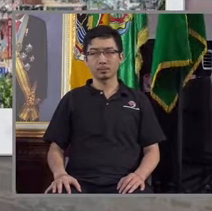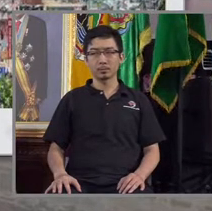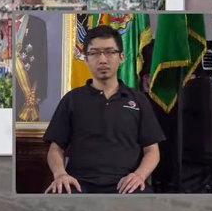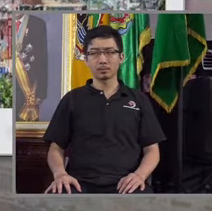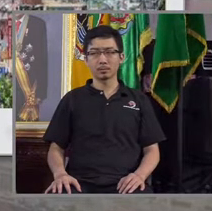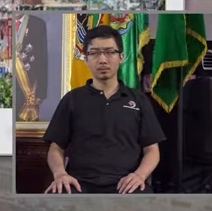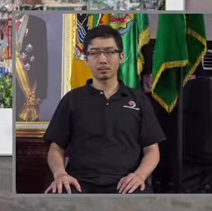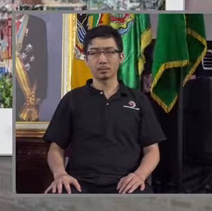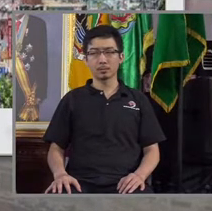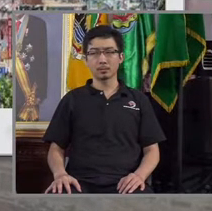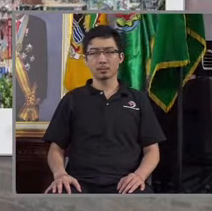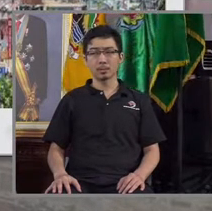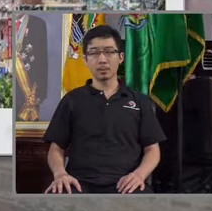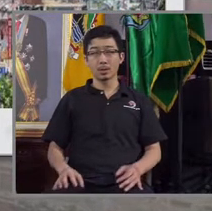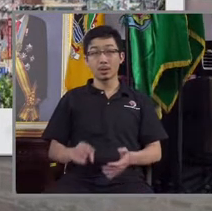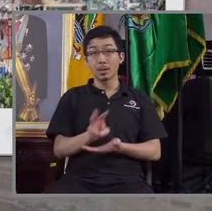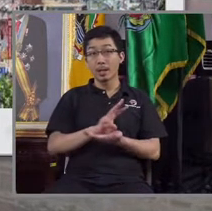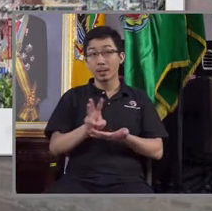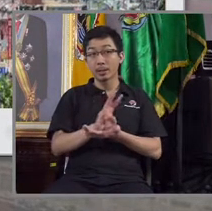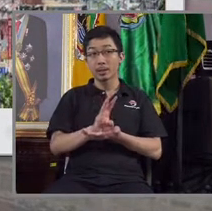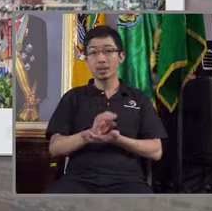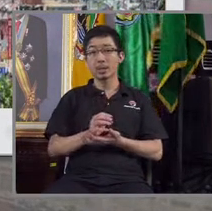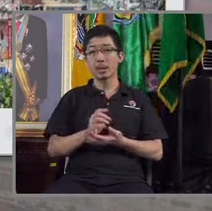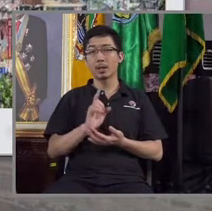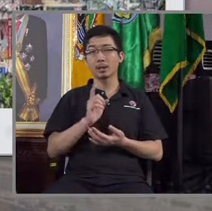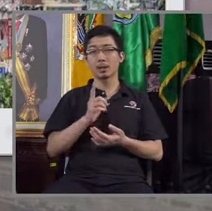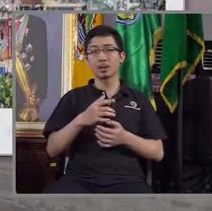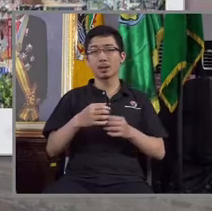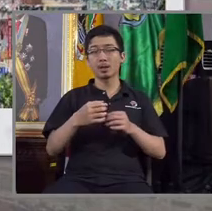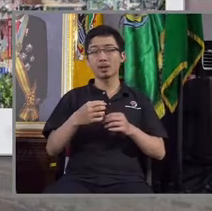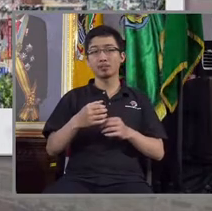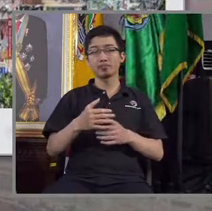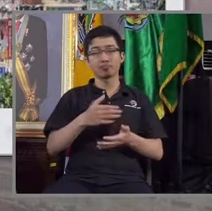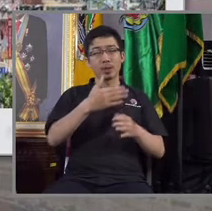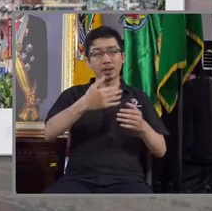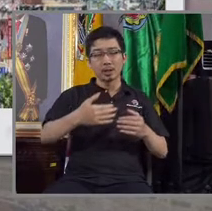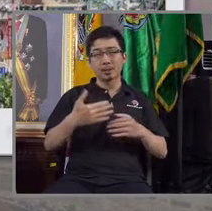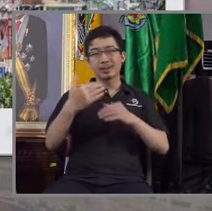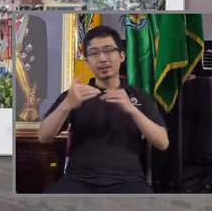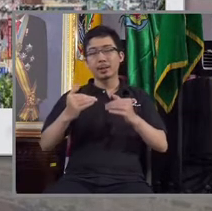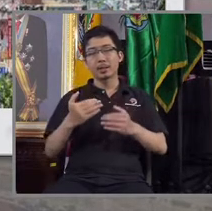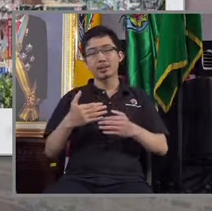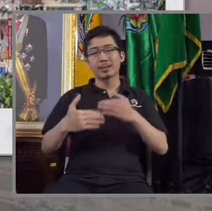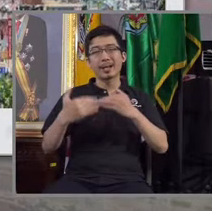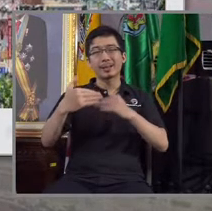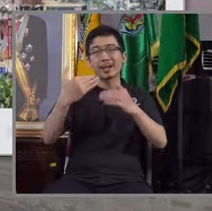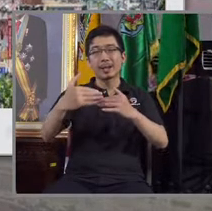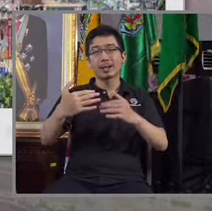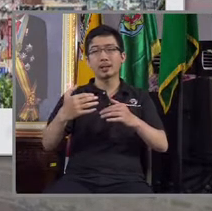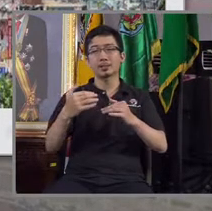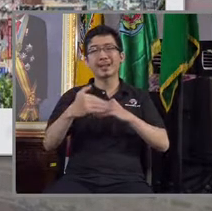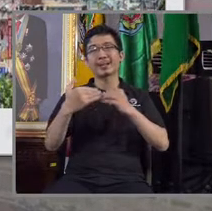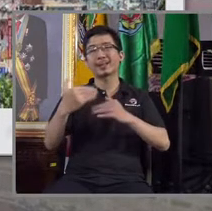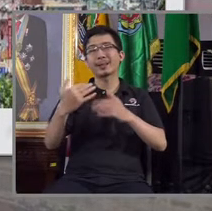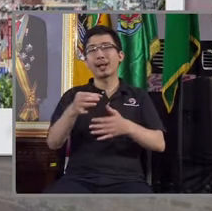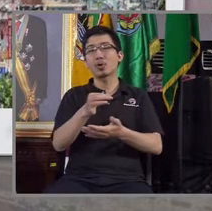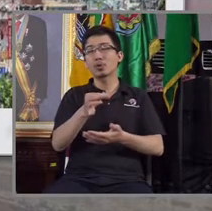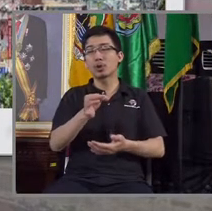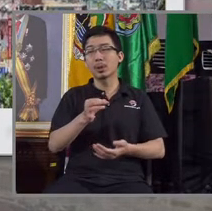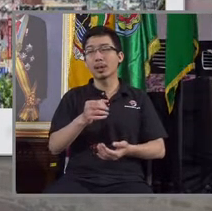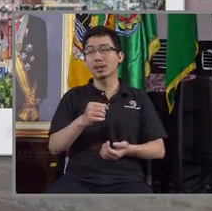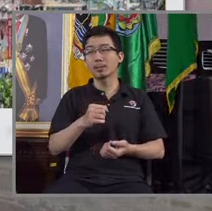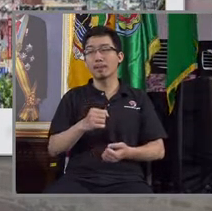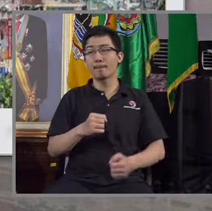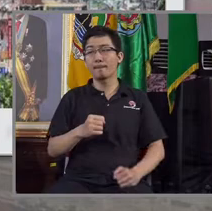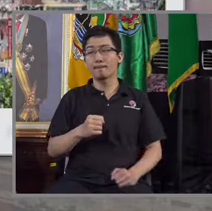untuk penataan kawasan Jenderal Sudirman, kemudian untuk penataan terminal, dan yang ketiga